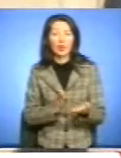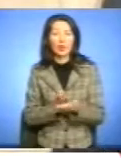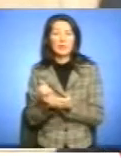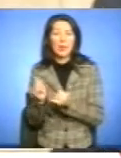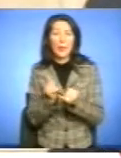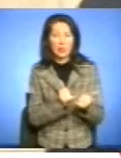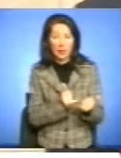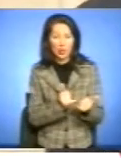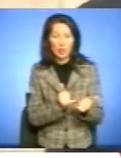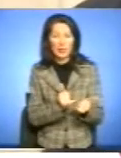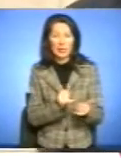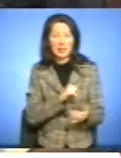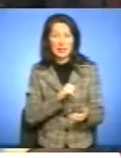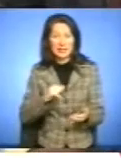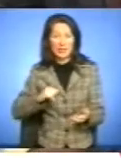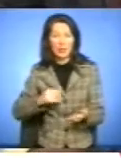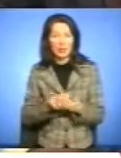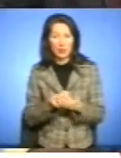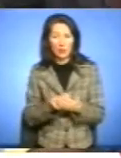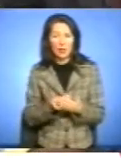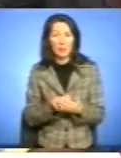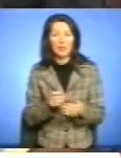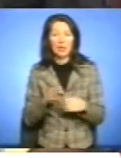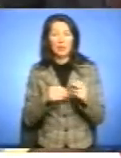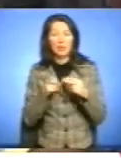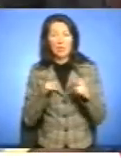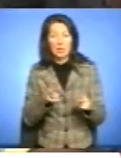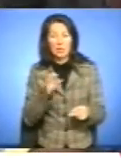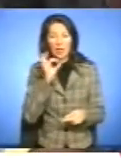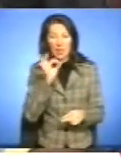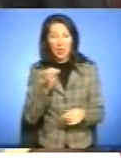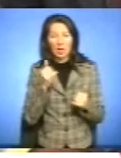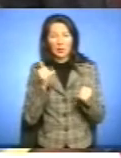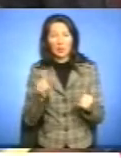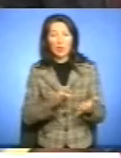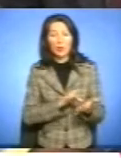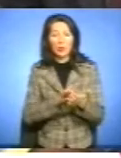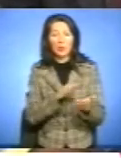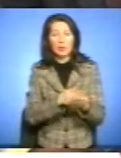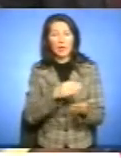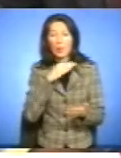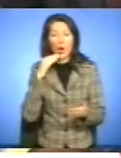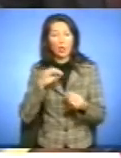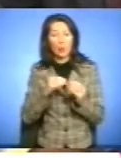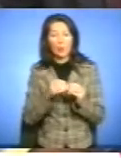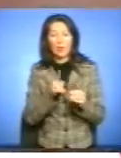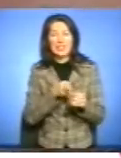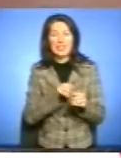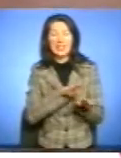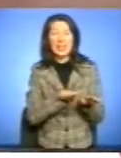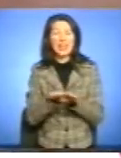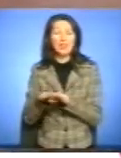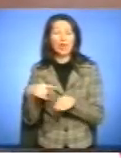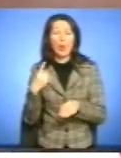Забезпечувати самофінансування. Спеціалісти зазначають, нині у туризмі є багато проблем. І це не на рівні області, а